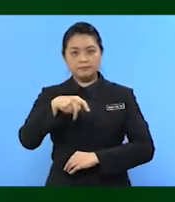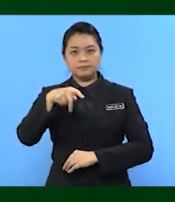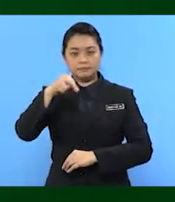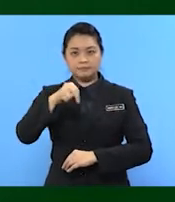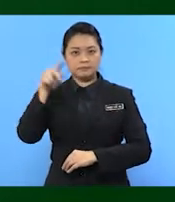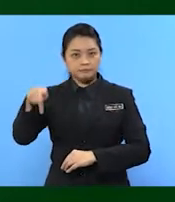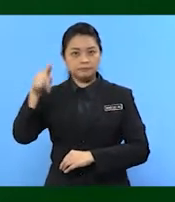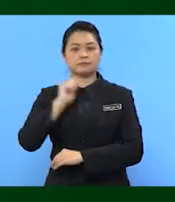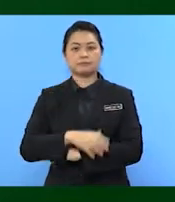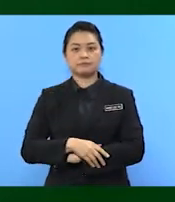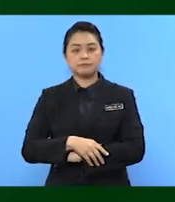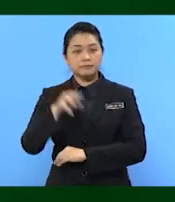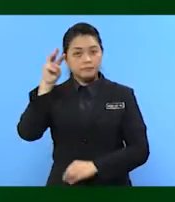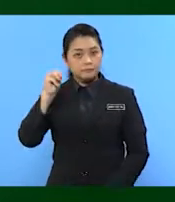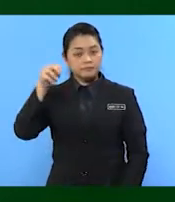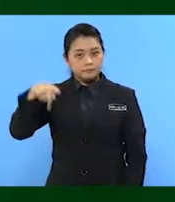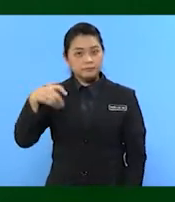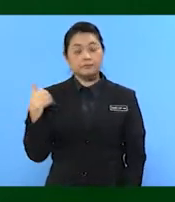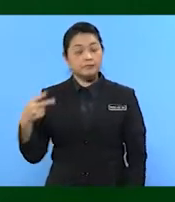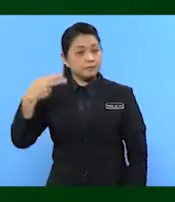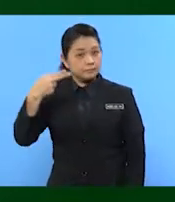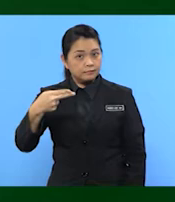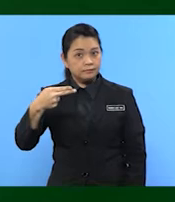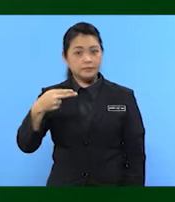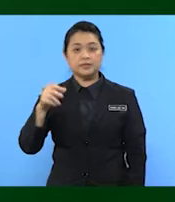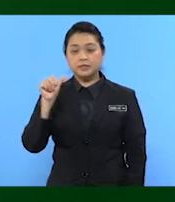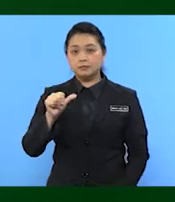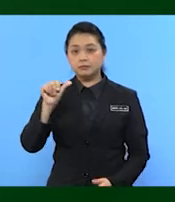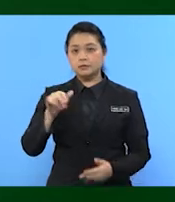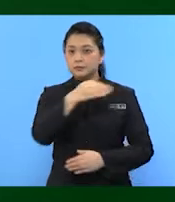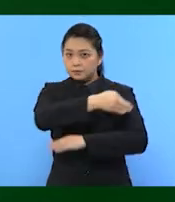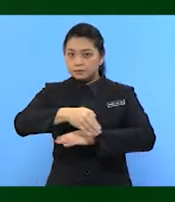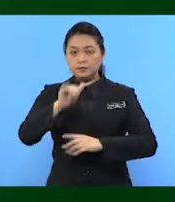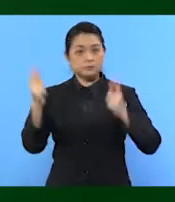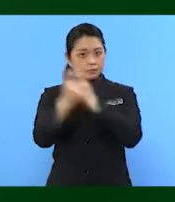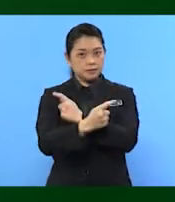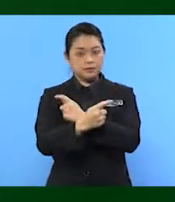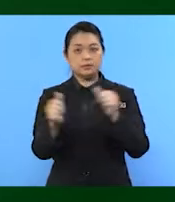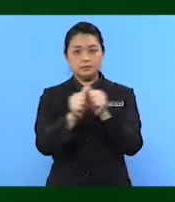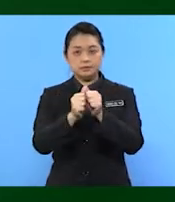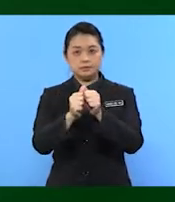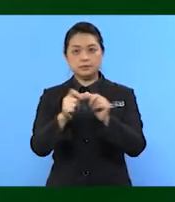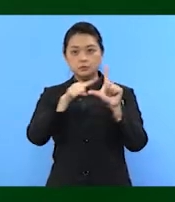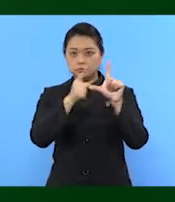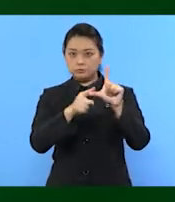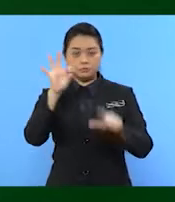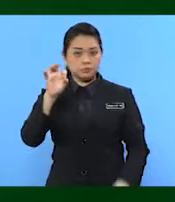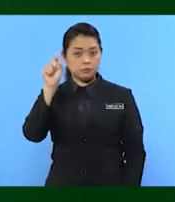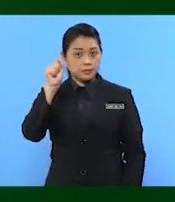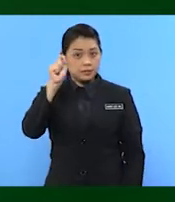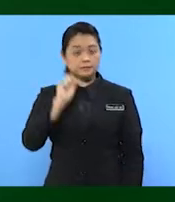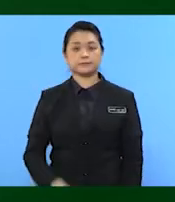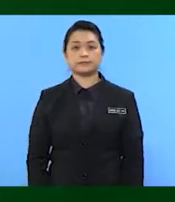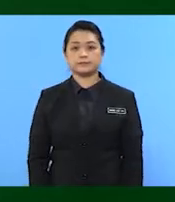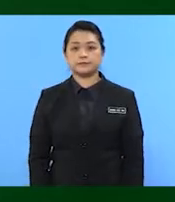MNP. MP ialah hypotenuse, iaitu sisi yang bertentangan dengan sudut 90